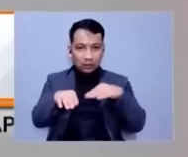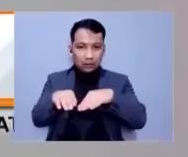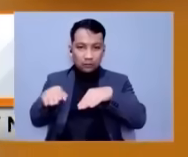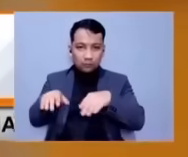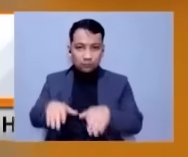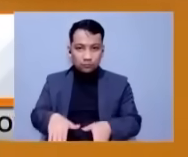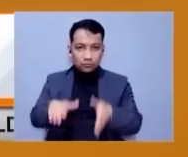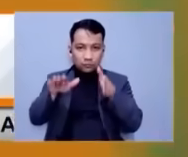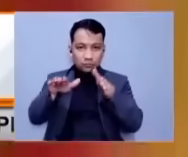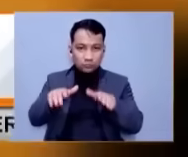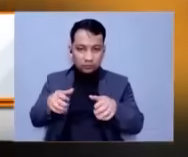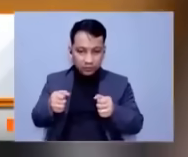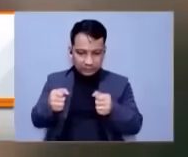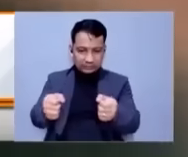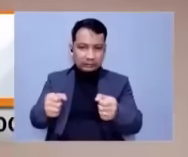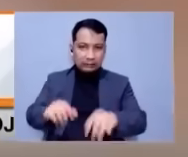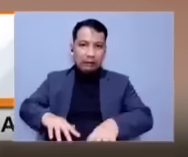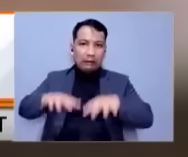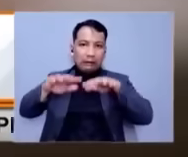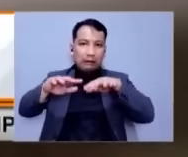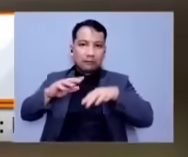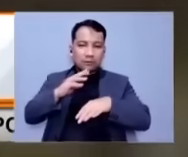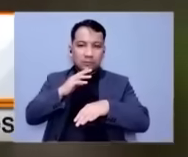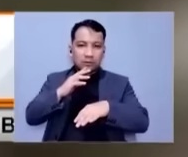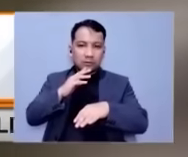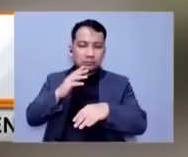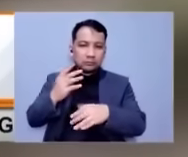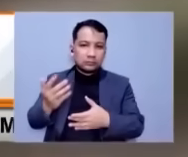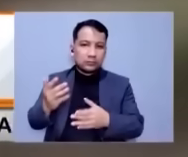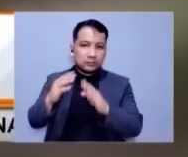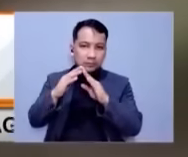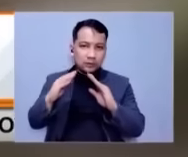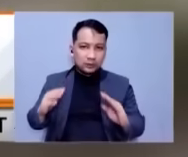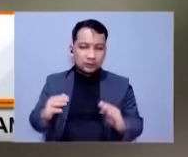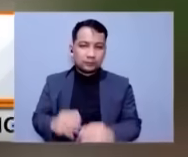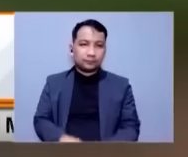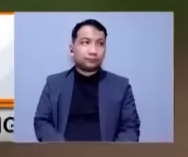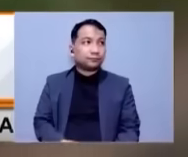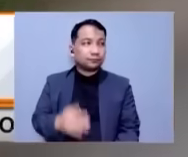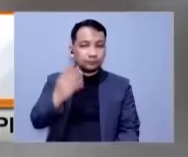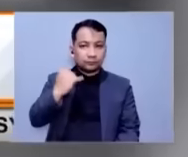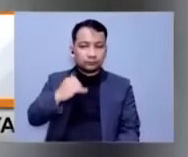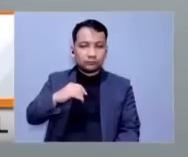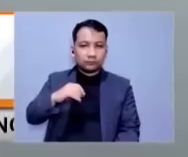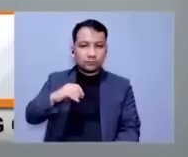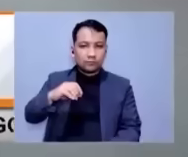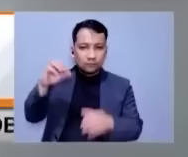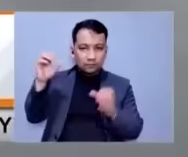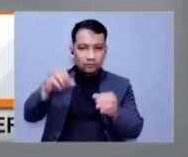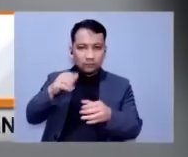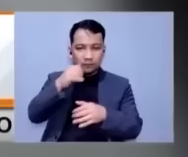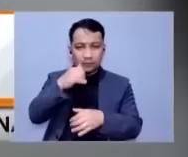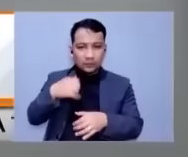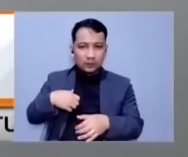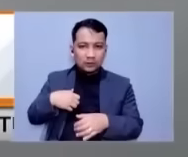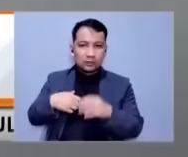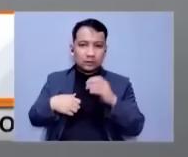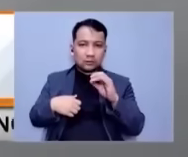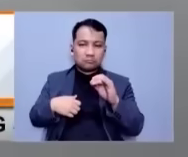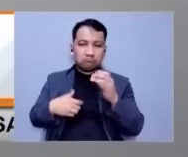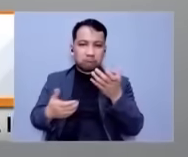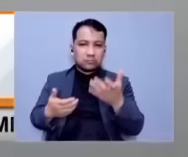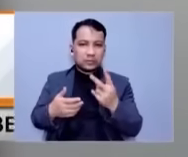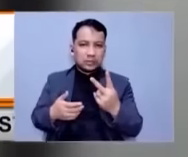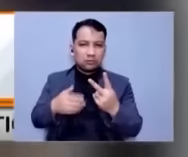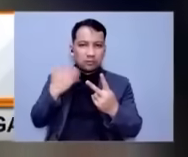kalye. Sa taas ng tubig, nalubog din ang mga bahay. Bunsod yan ng malakas na ulan kahapon. Ayon sa mga otoridad, 2 ang patay